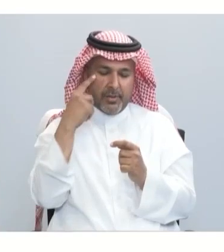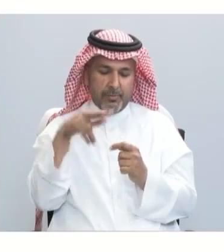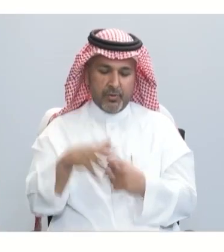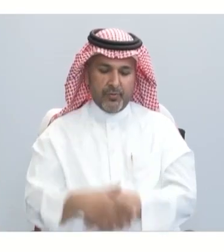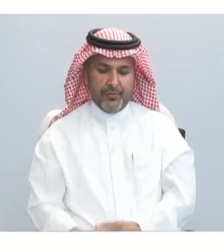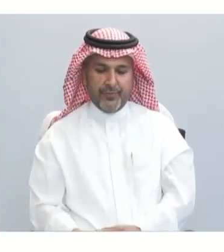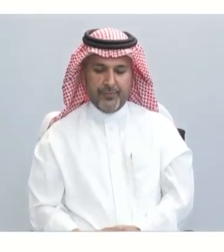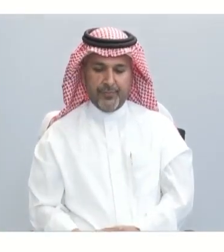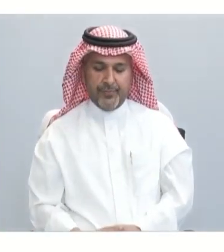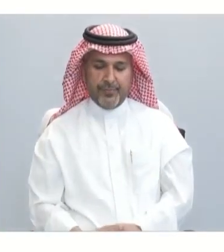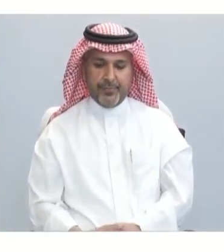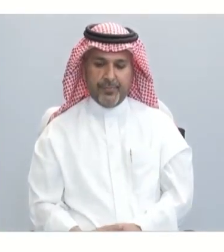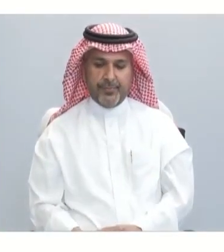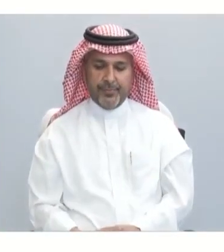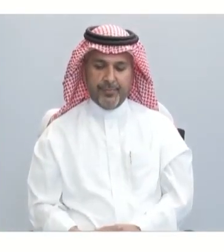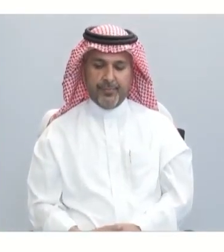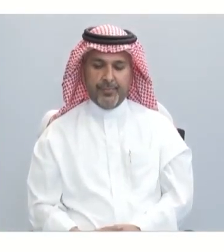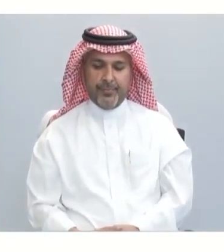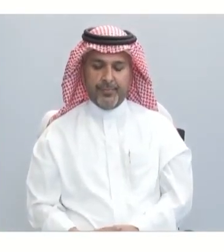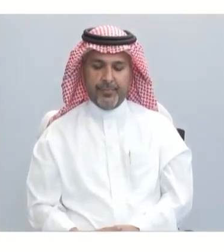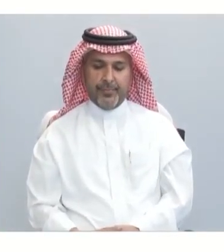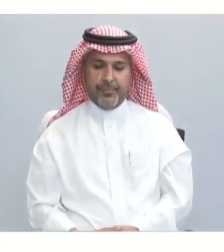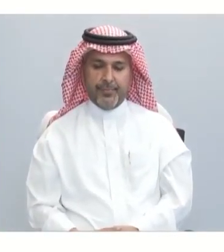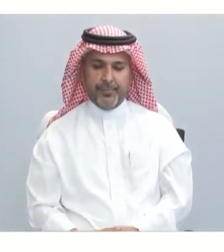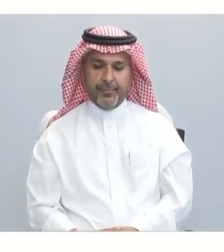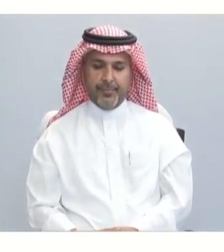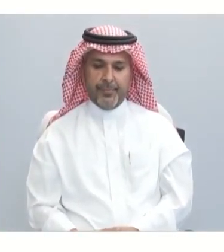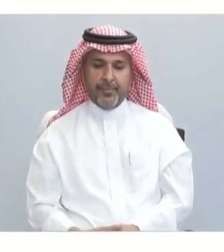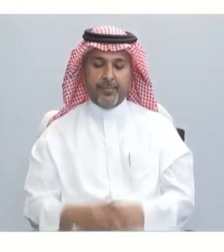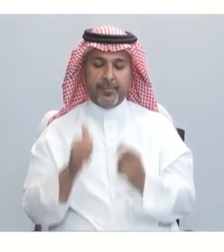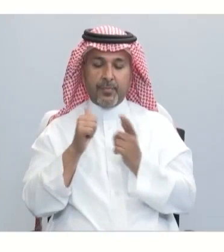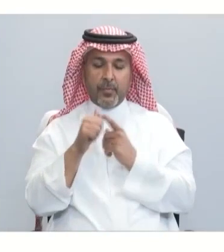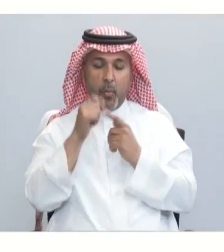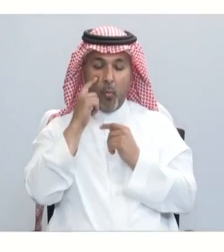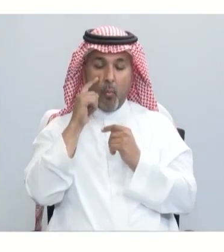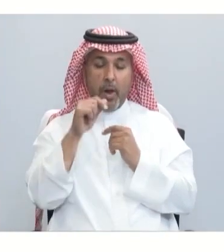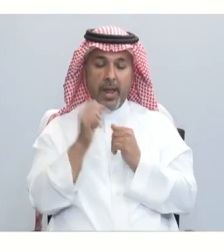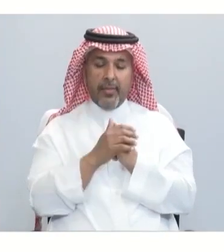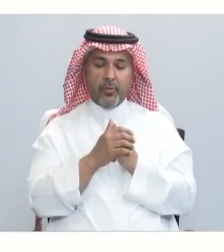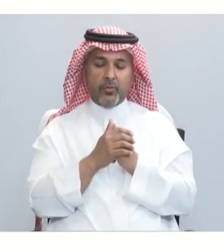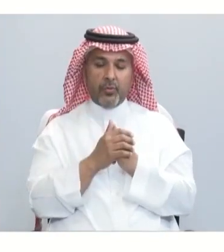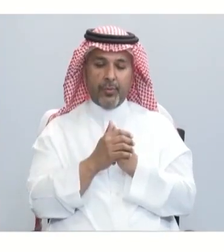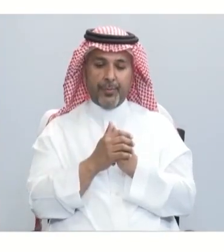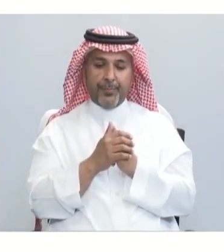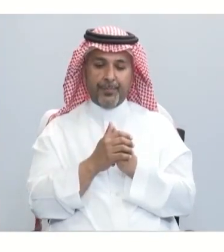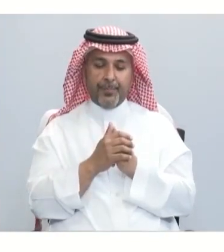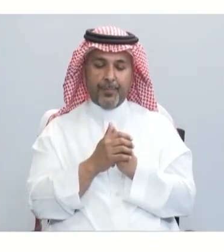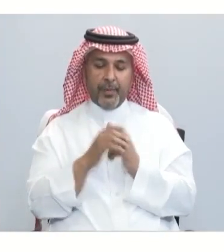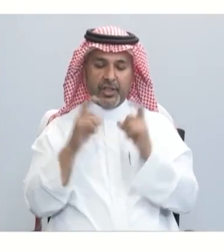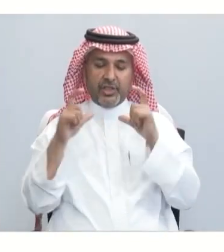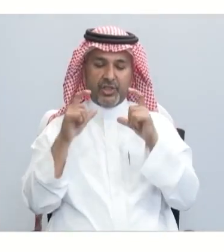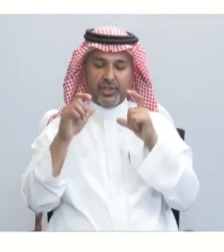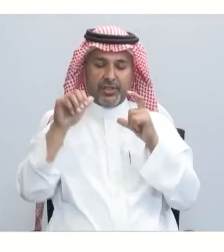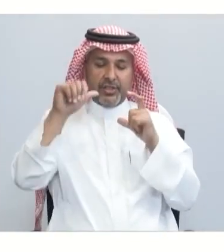مثلا القسيمه هي طبعا الداله الاساسيه راح نسميها بي طبعا اوف دي